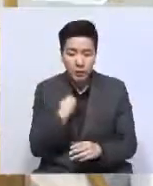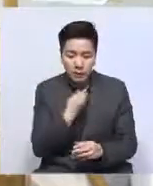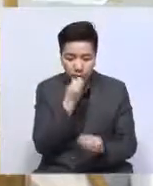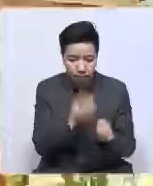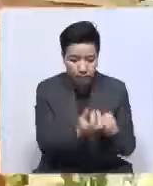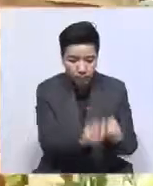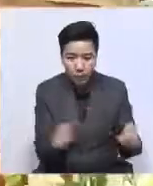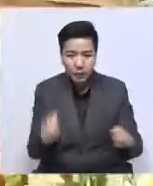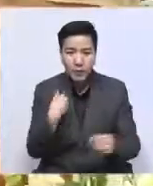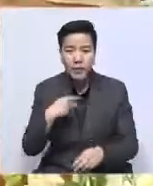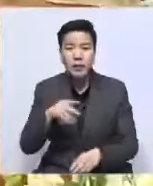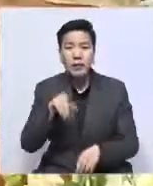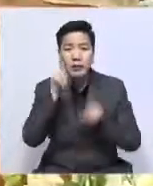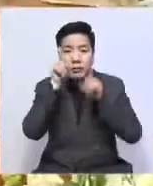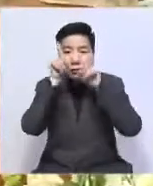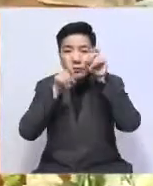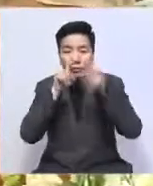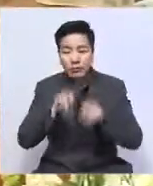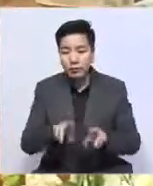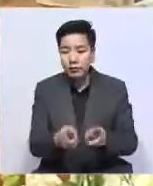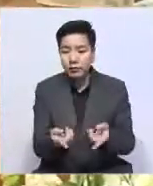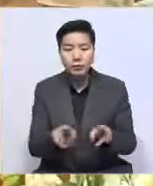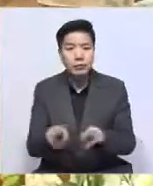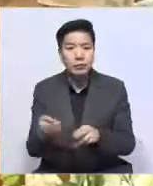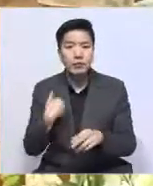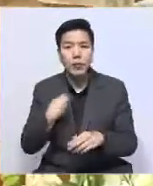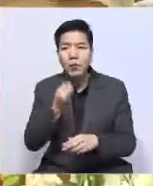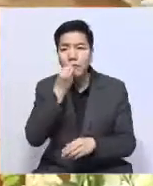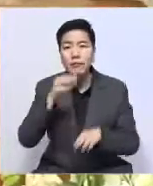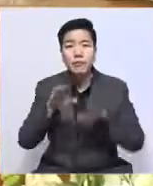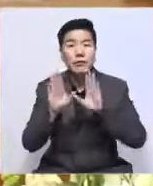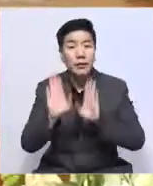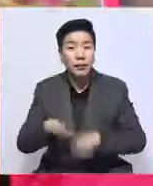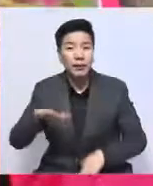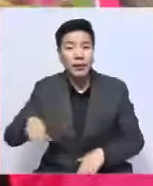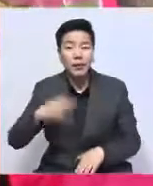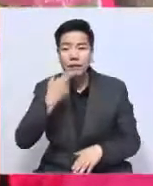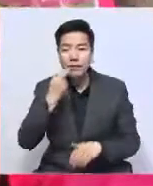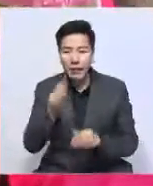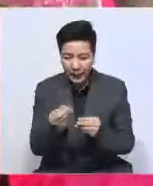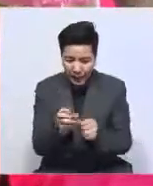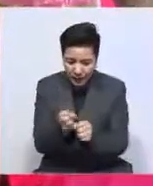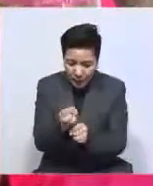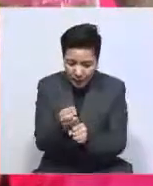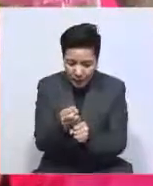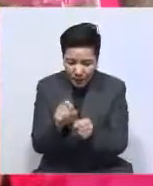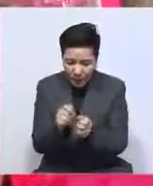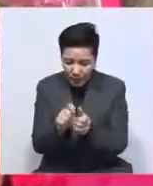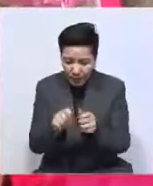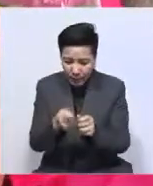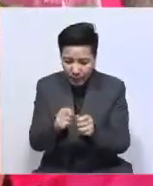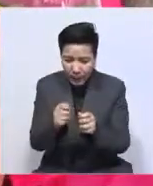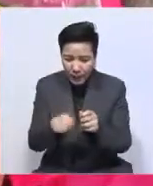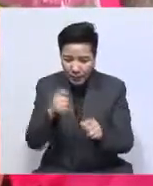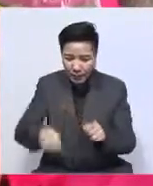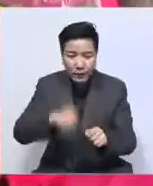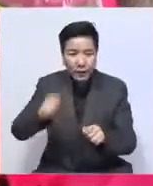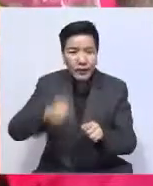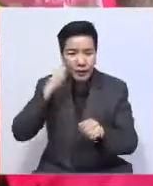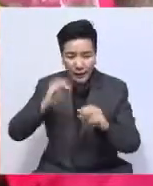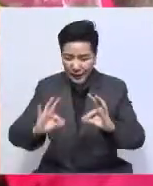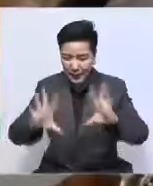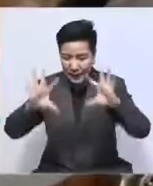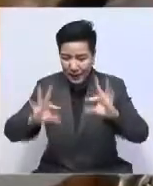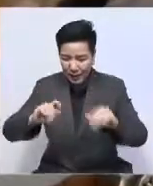มีทั้งหมึกย่างนะคะและก็ขนมสมัยเด็กๆค่ะอย่างน้ำตาลปั้นโบราณนะคะที่คุณลุงที่ขายน้ำต